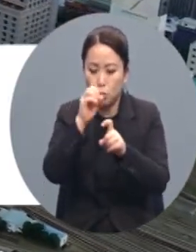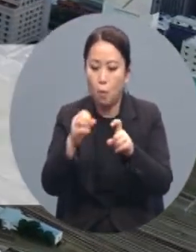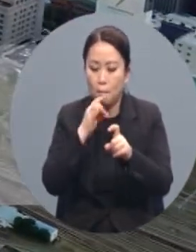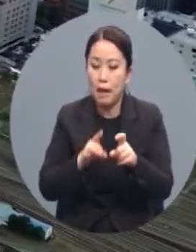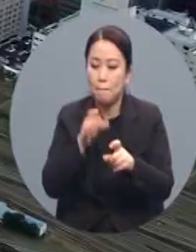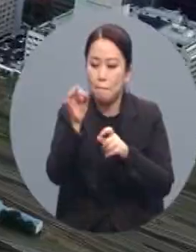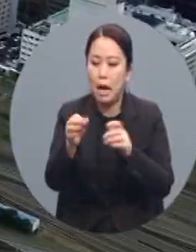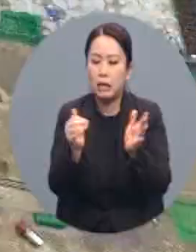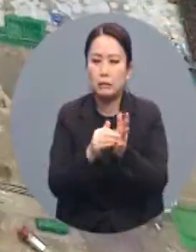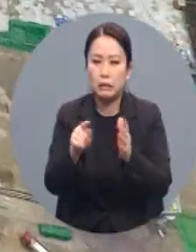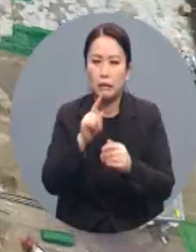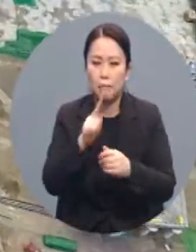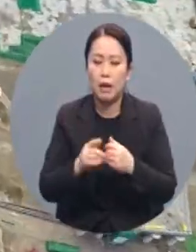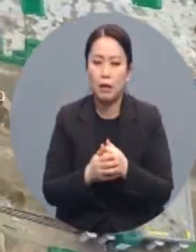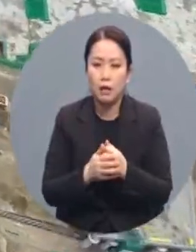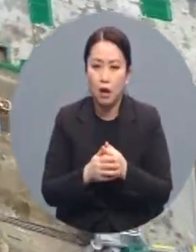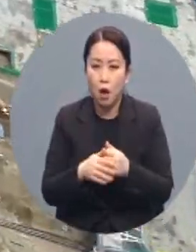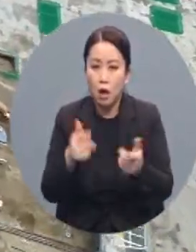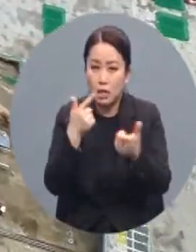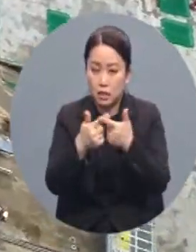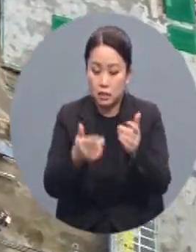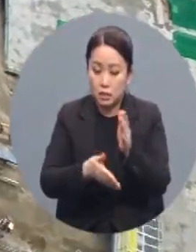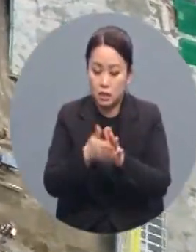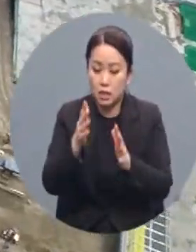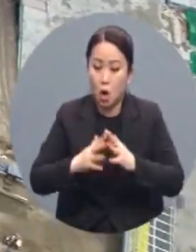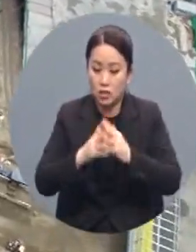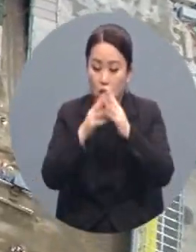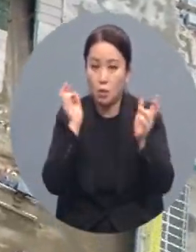내고 이 시행사는 부산에서 40여 년간